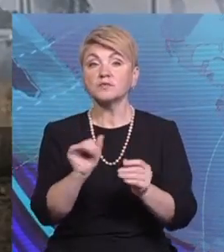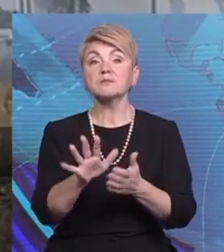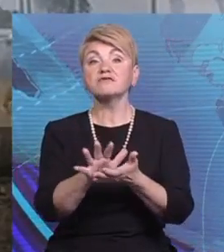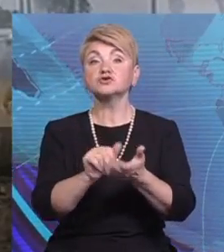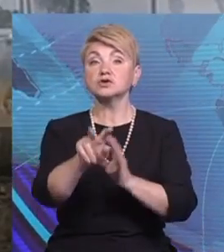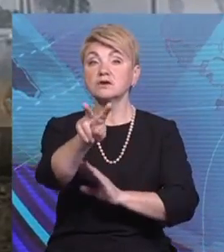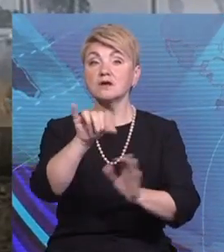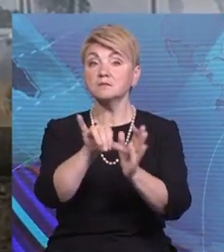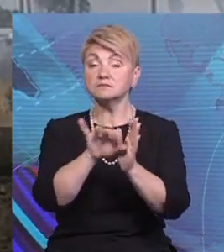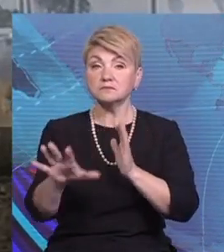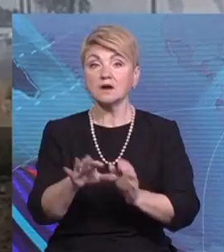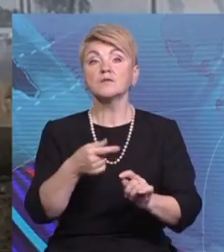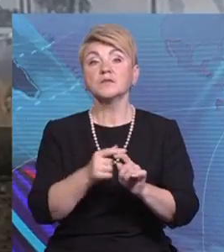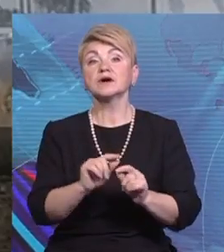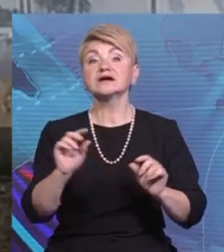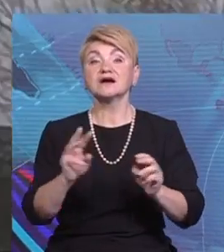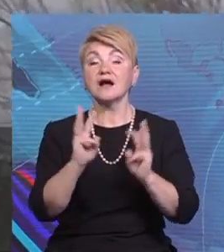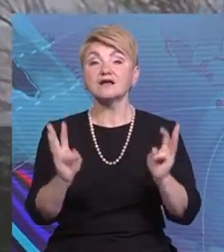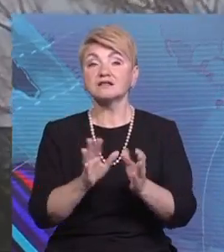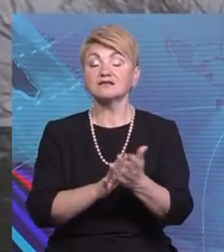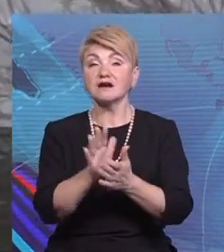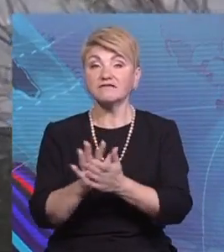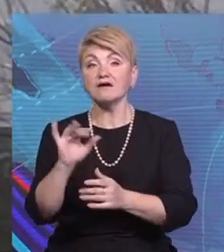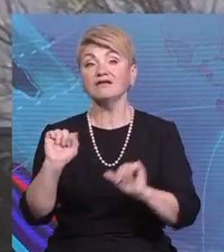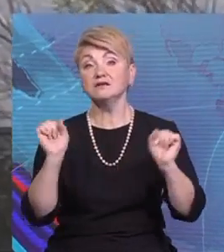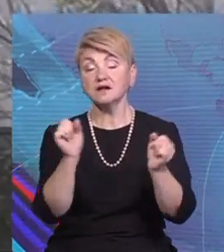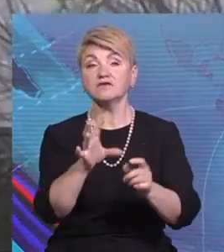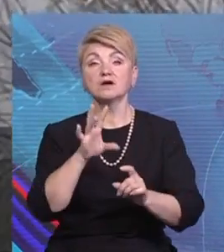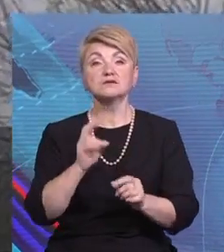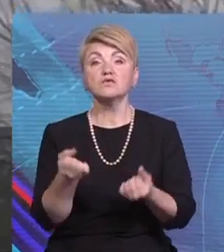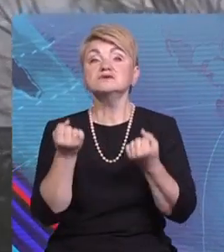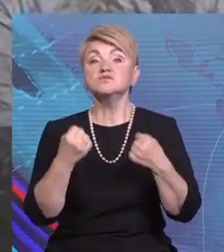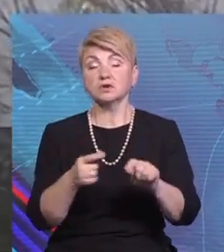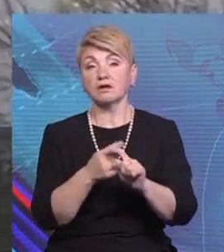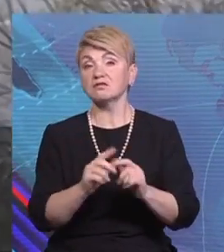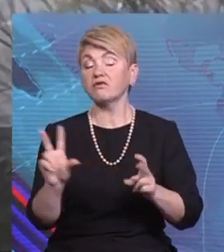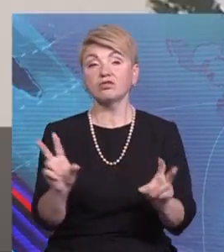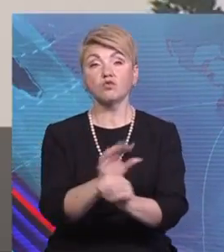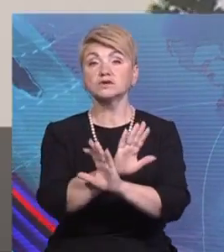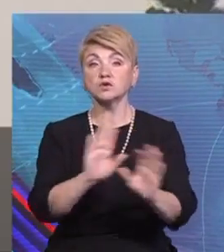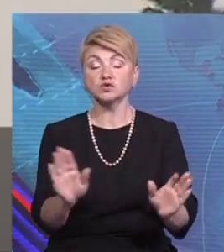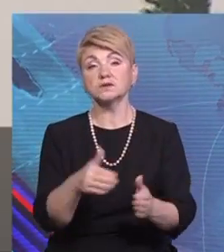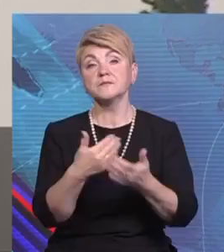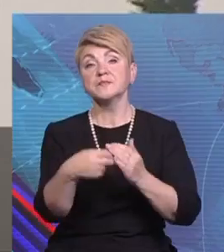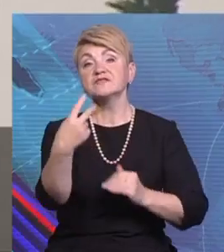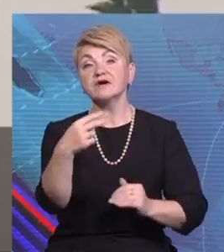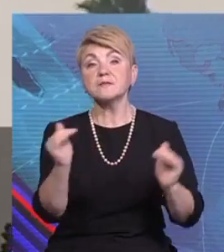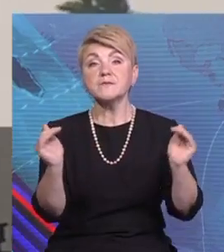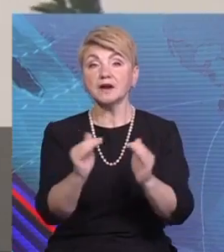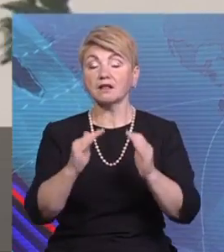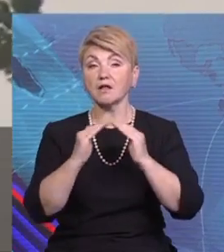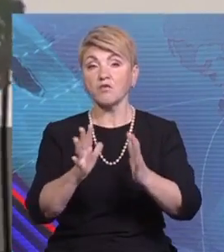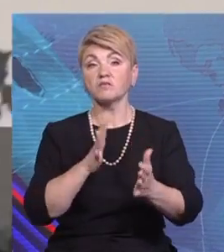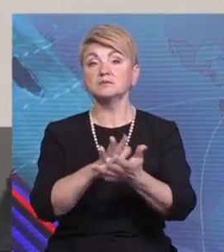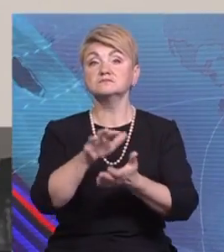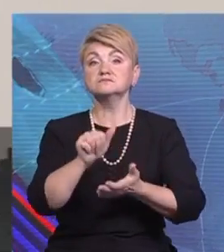линии электропередачи горит трава, кустарники и деревья. Но избежать возгорания, к сожалению, не удалось. Самое малое — 20 мобильных домов были